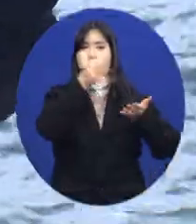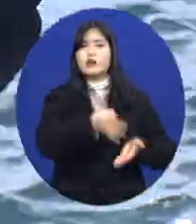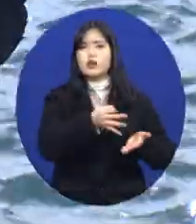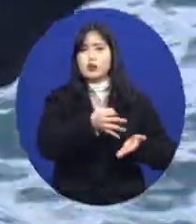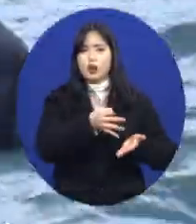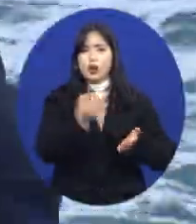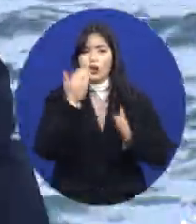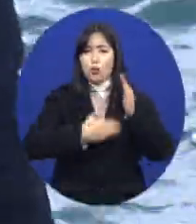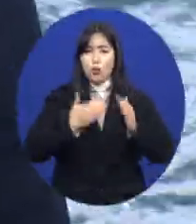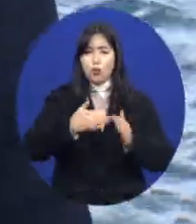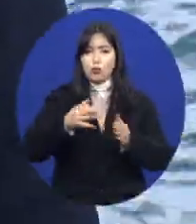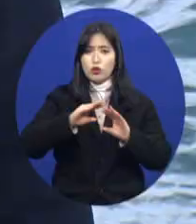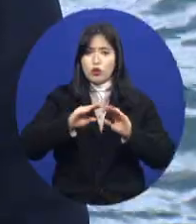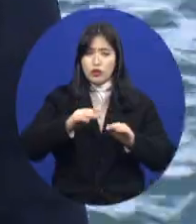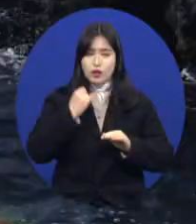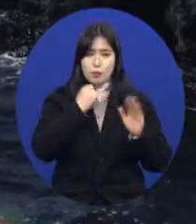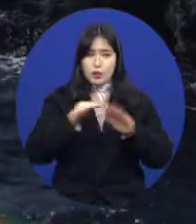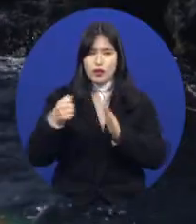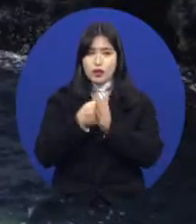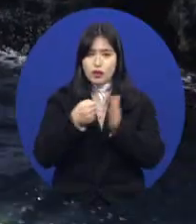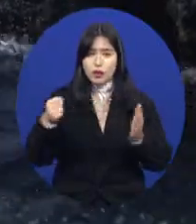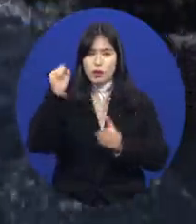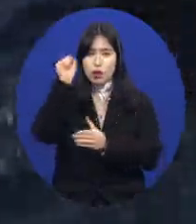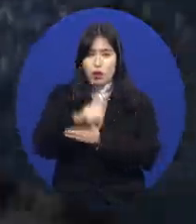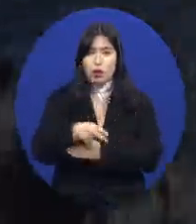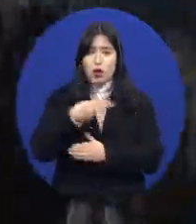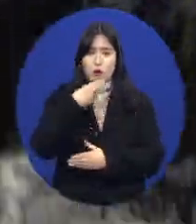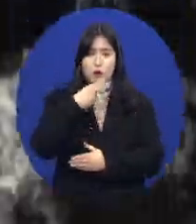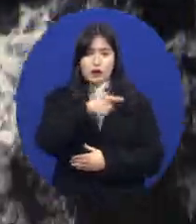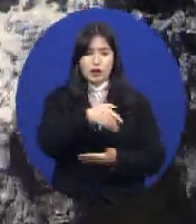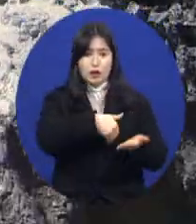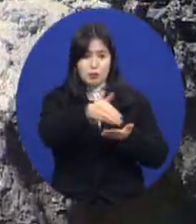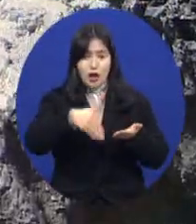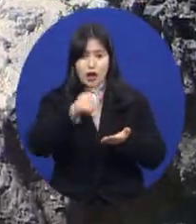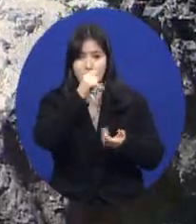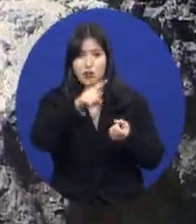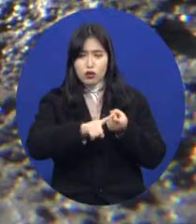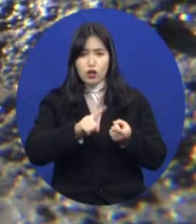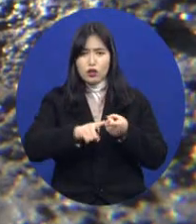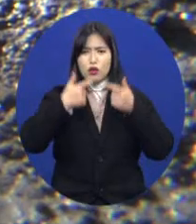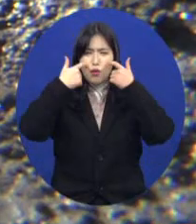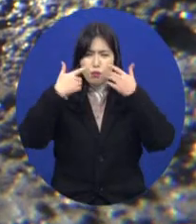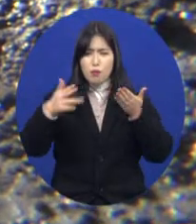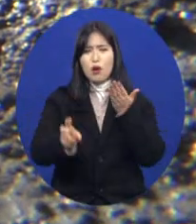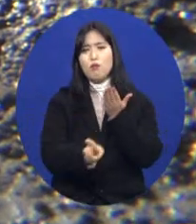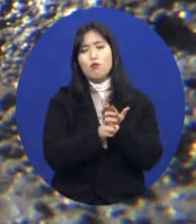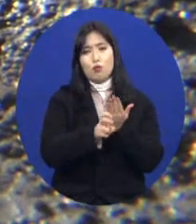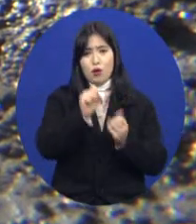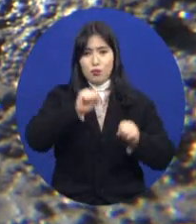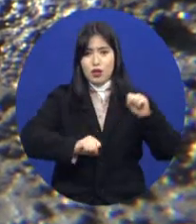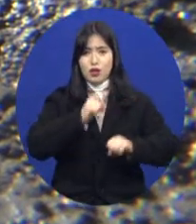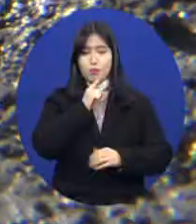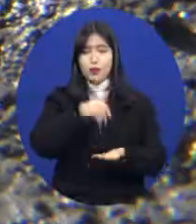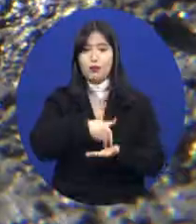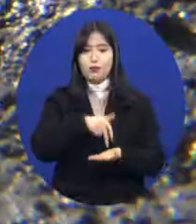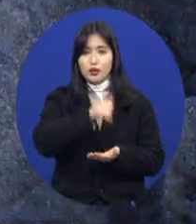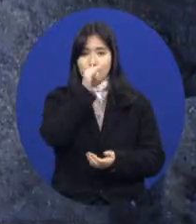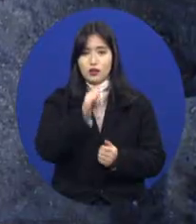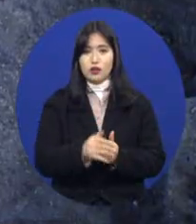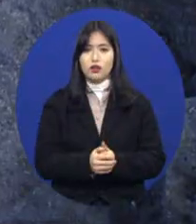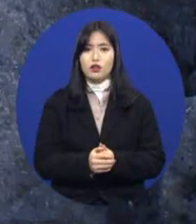공유수면 인 만큼 허가 없이 시멘트를 발라놓은 것은 명백한 위법행위 라는 입장입니다